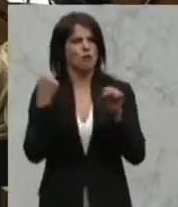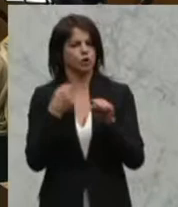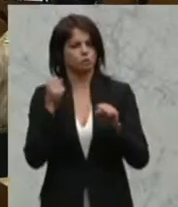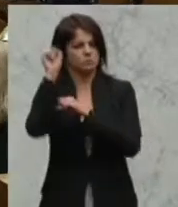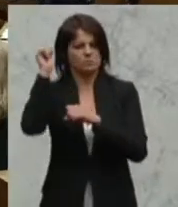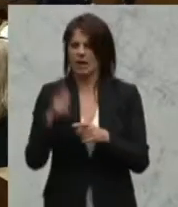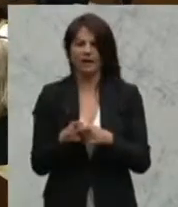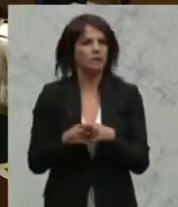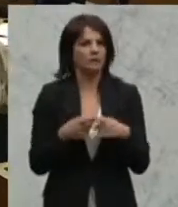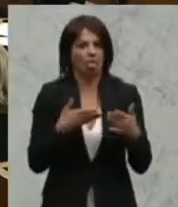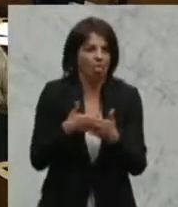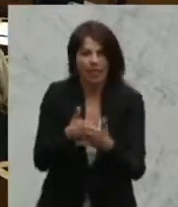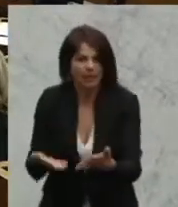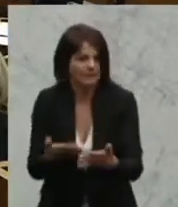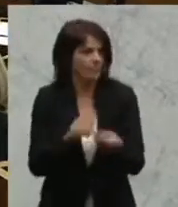ihre Grenzen.